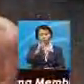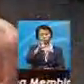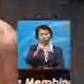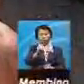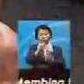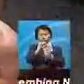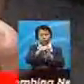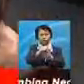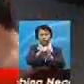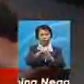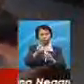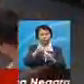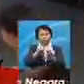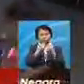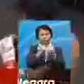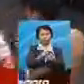perlawanan berlangsung